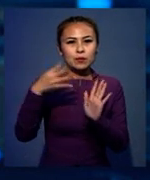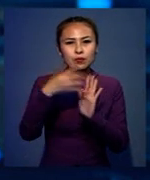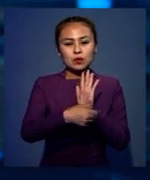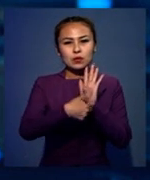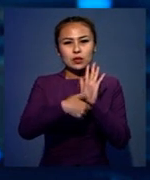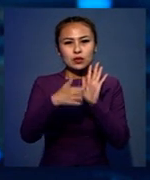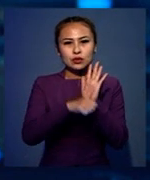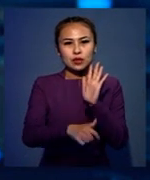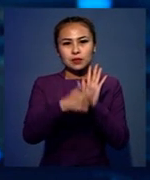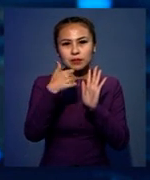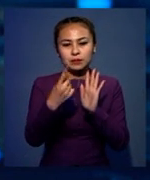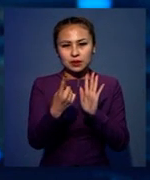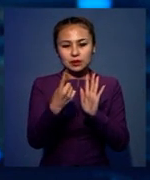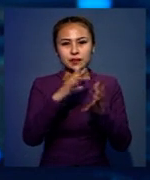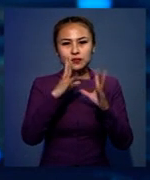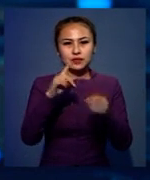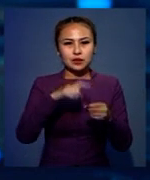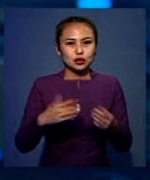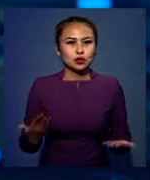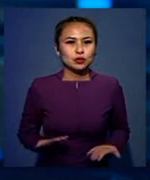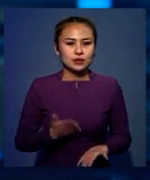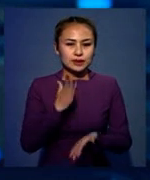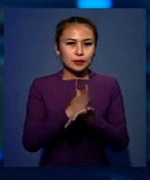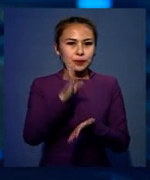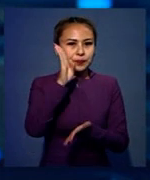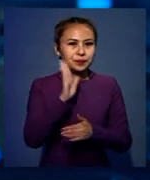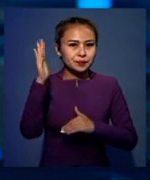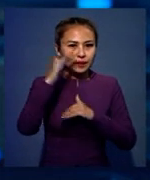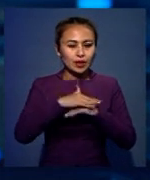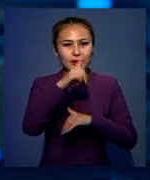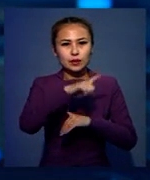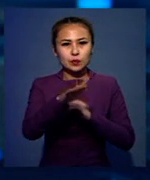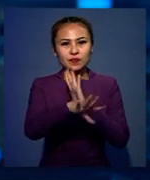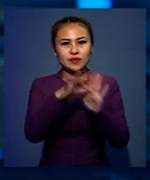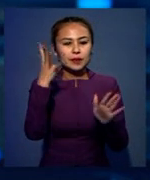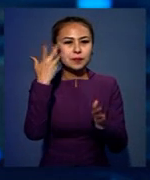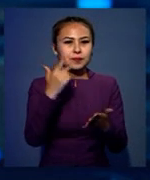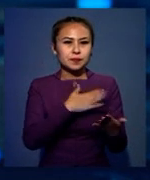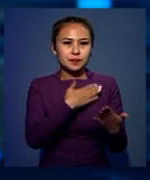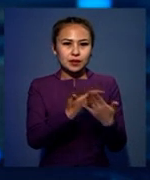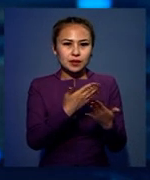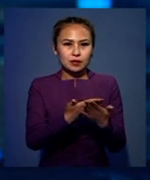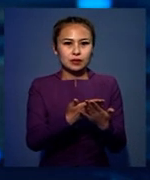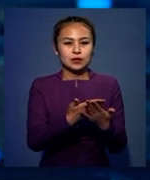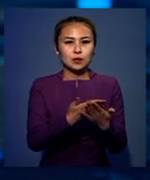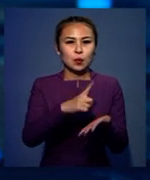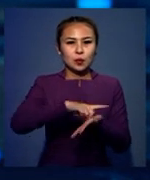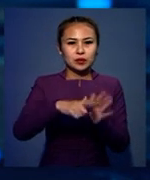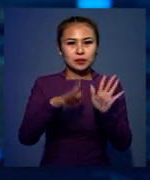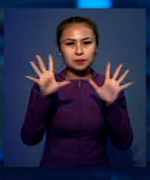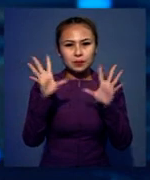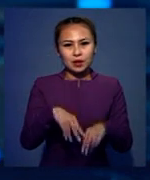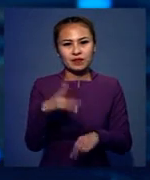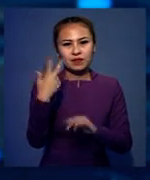учаскісінде 4661 тұрғын тіркелген. Таң сәріден ел азаматтары таңдауын жасауға белсене бет алған учаскіде